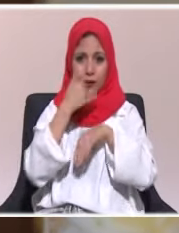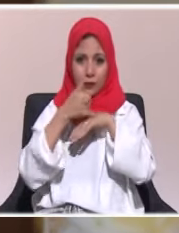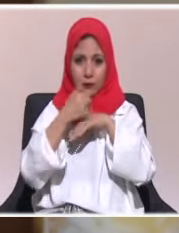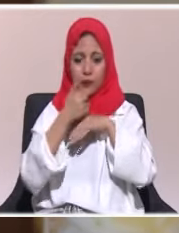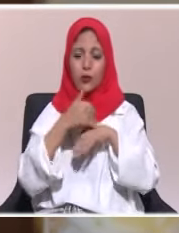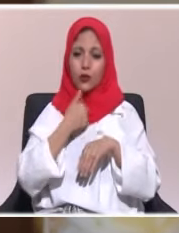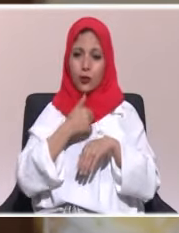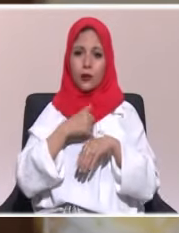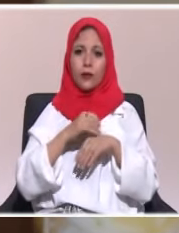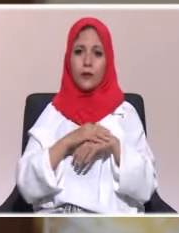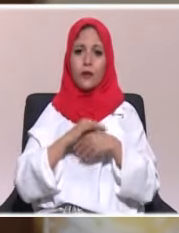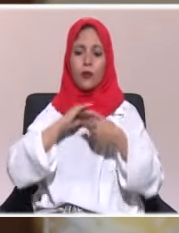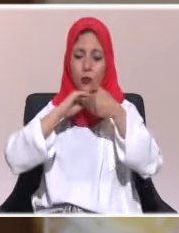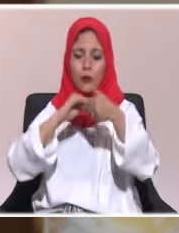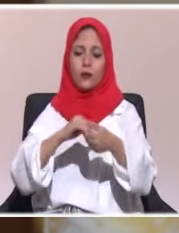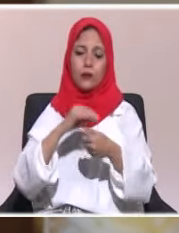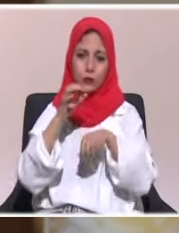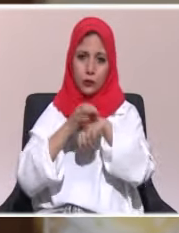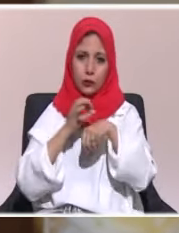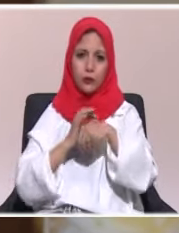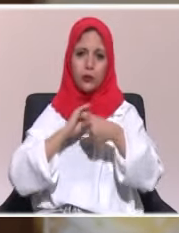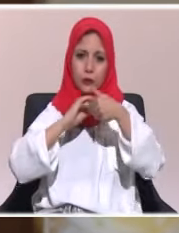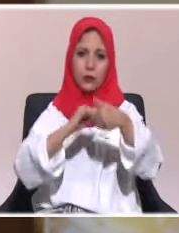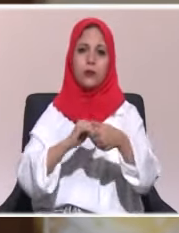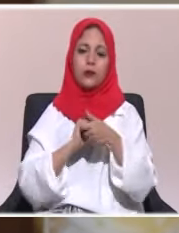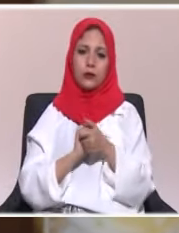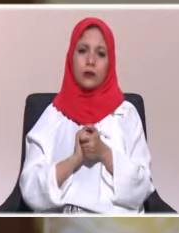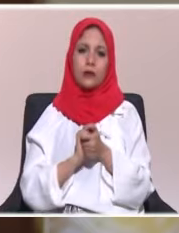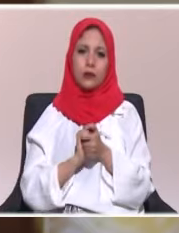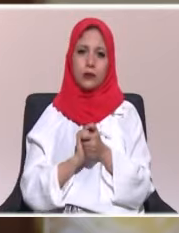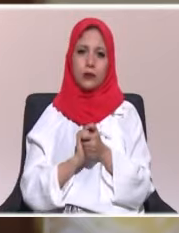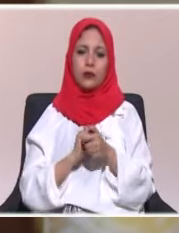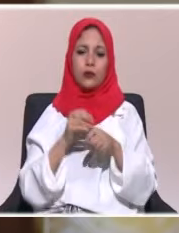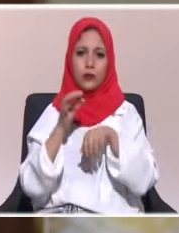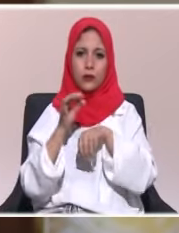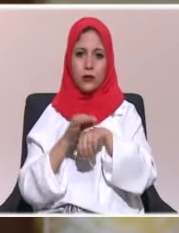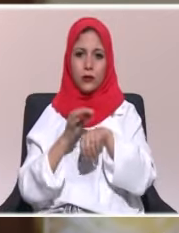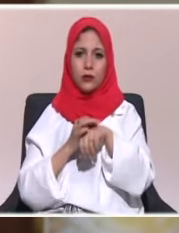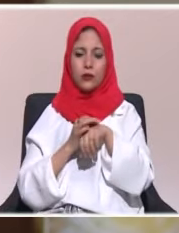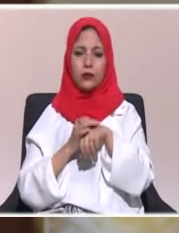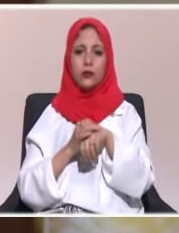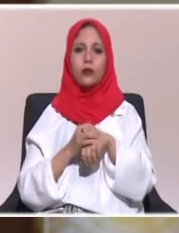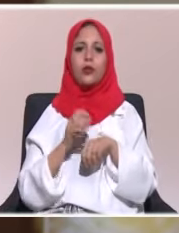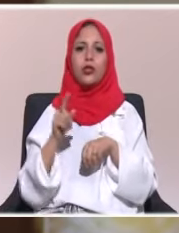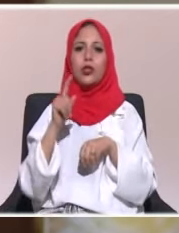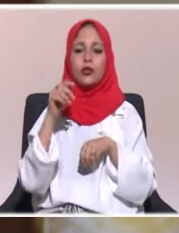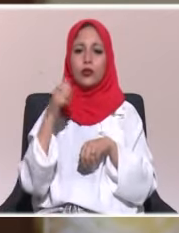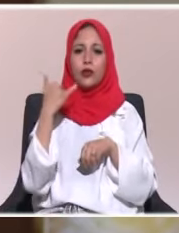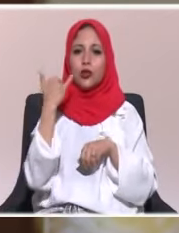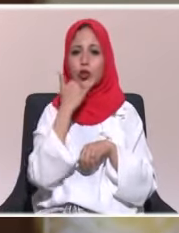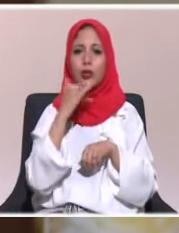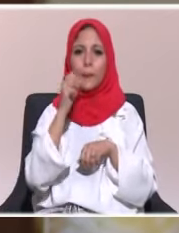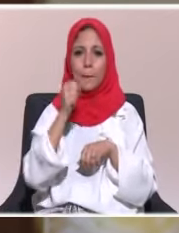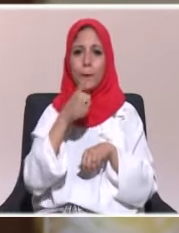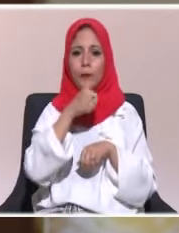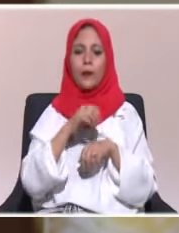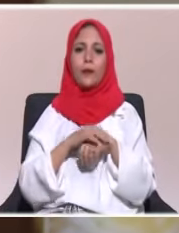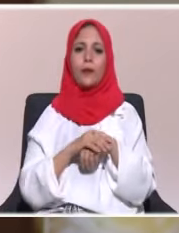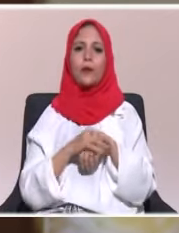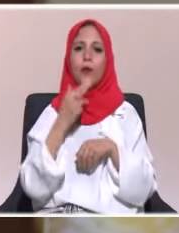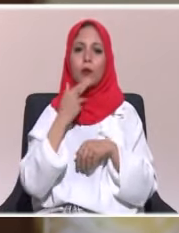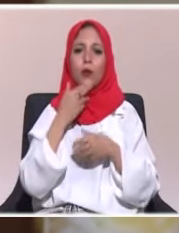جراحية ويتكفل بيها بالكامل، اللي هو الأستاذ الدكتور هشام عبد القادر. جات لنا شكوى من